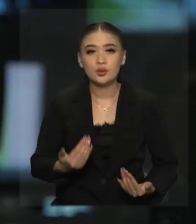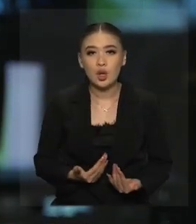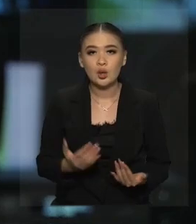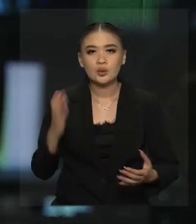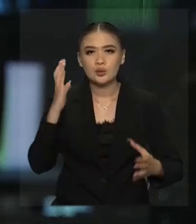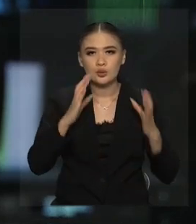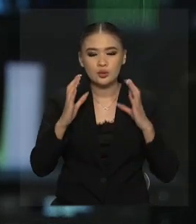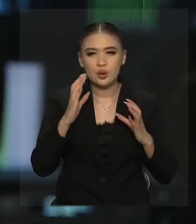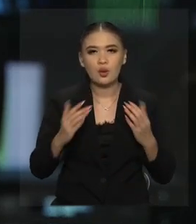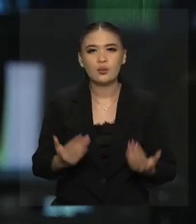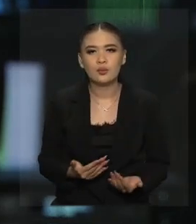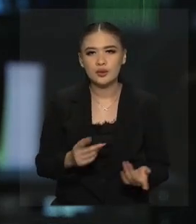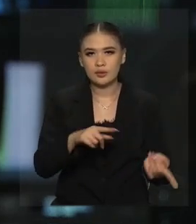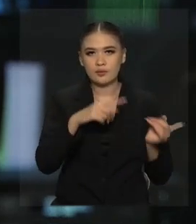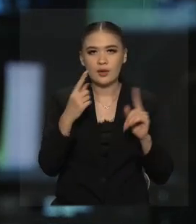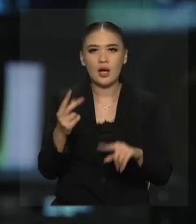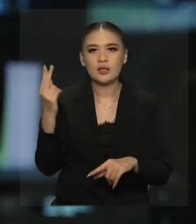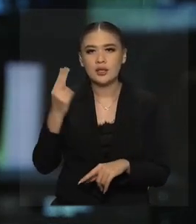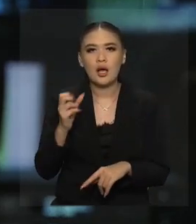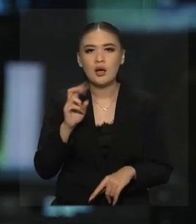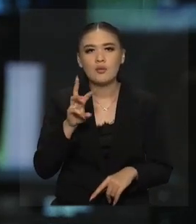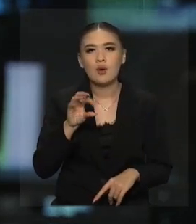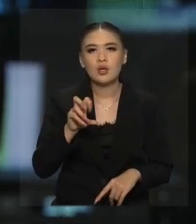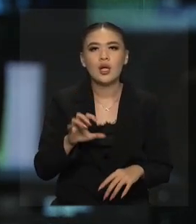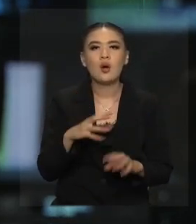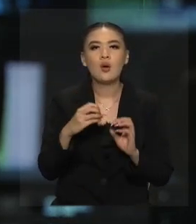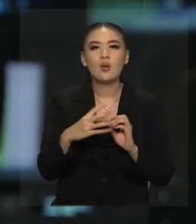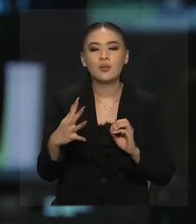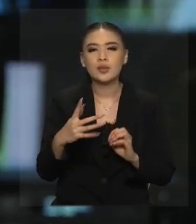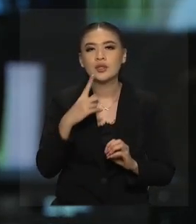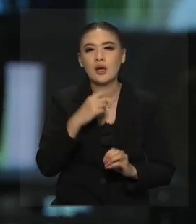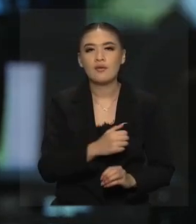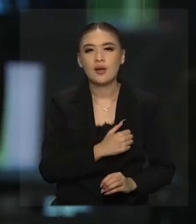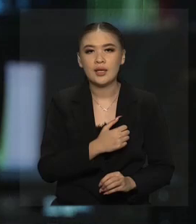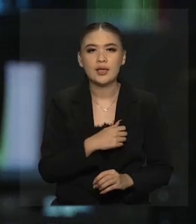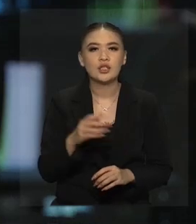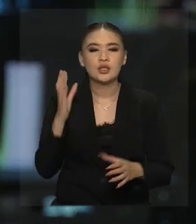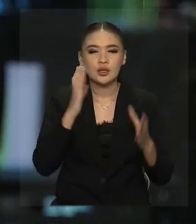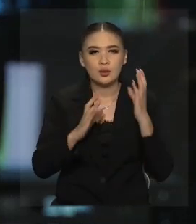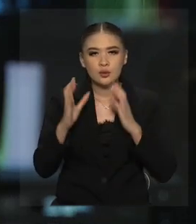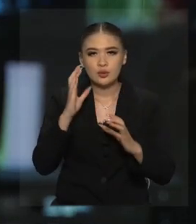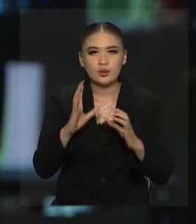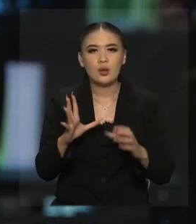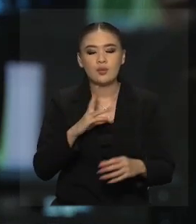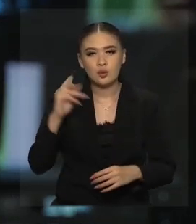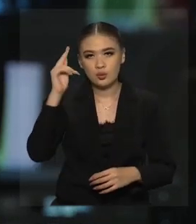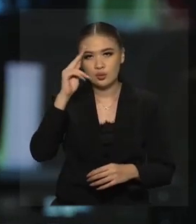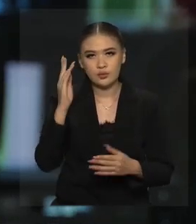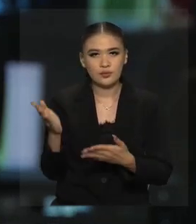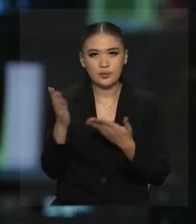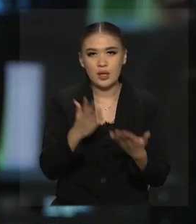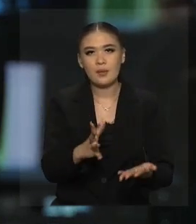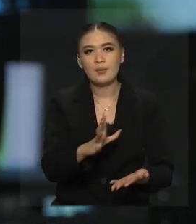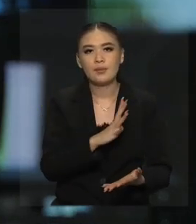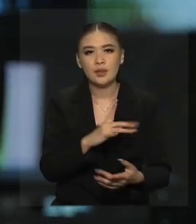студенттік өмірге. Астанада Ақмола өңірлік гарнизонның 15 сарбазы еліміздің жоғары оқу орындарына жолдама алды. Бұл тұр